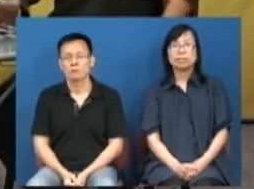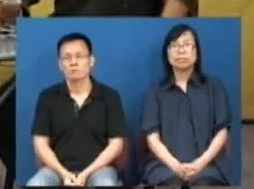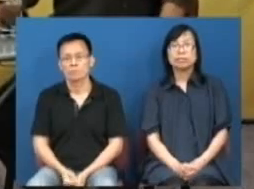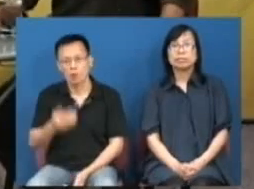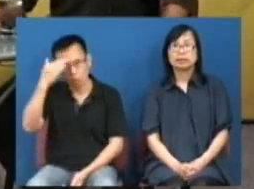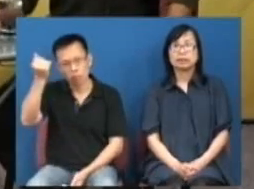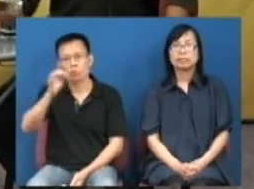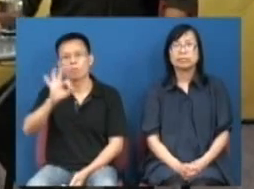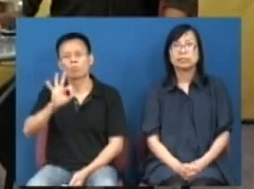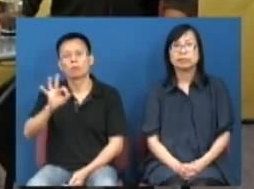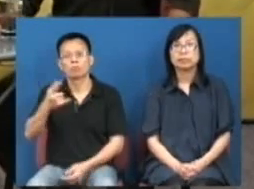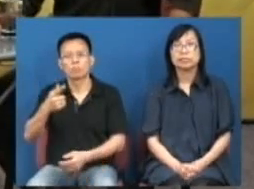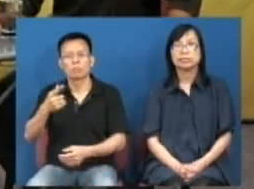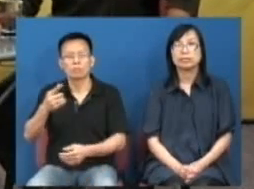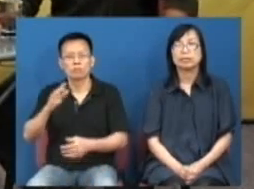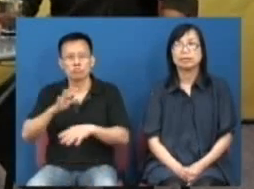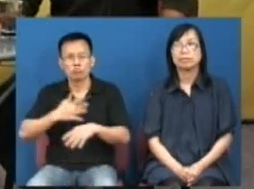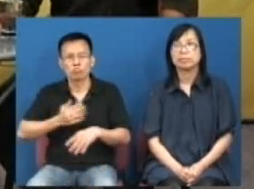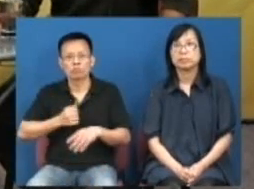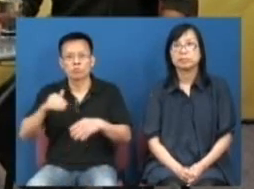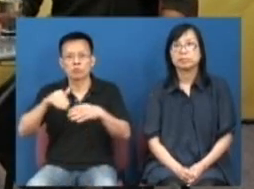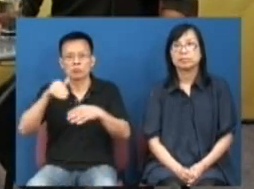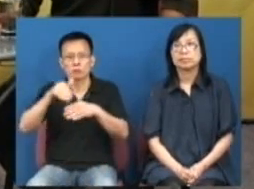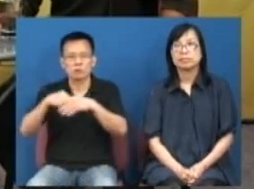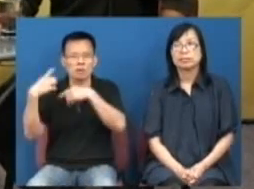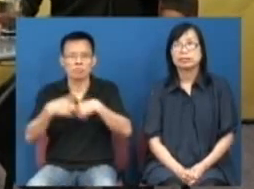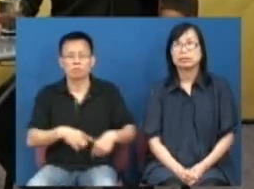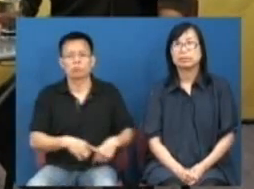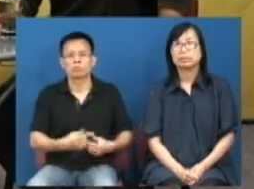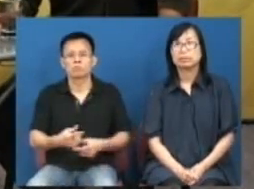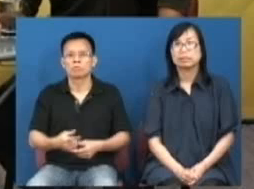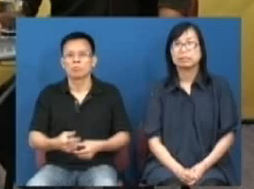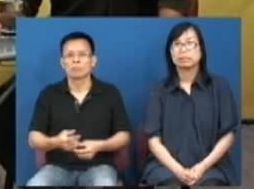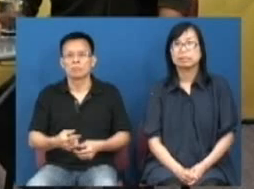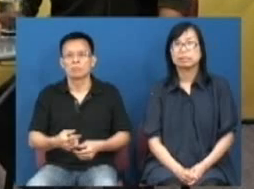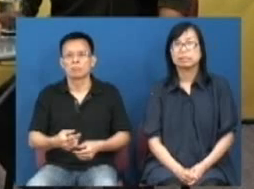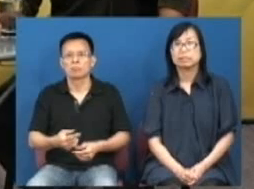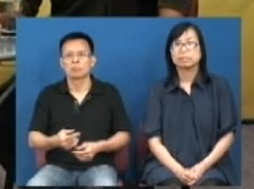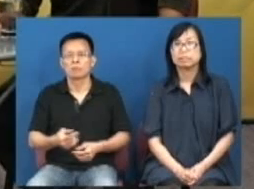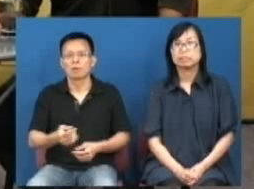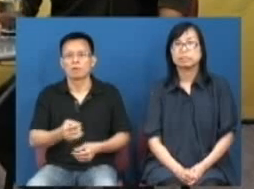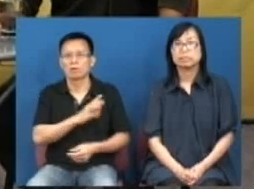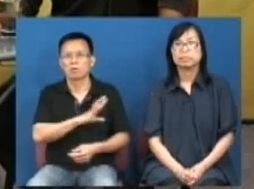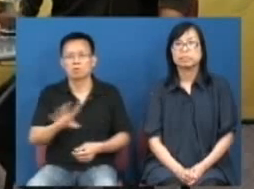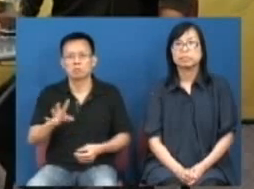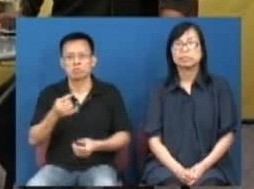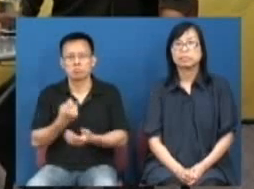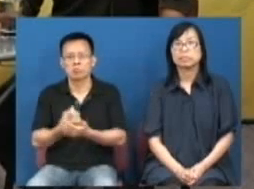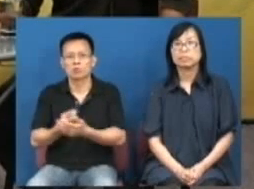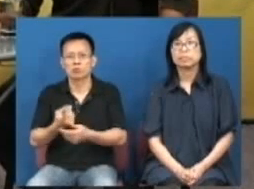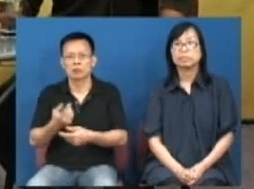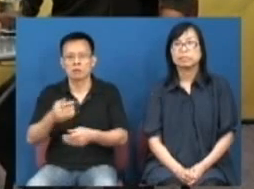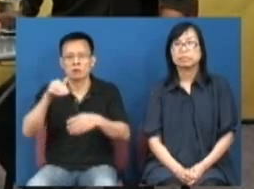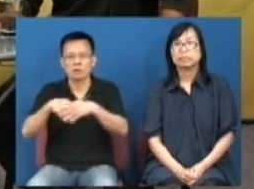好彩我冇打算去參選嚇，唔值得我去參選啲咁樣嘅係啊！以前我哋講立法會嘅垃圾